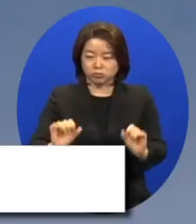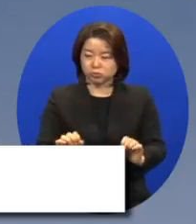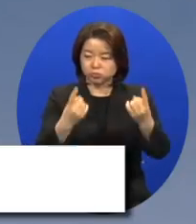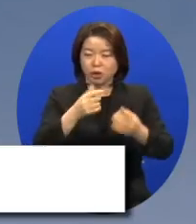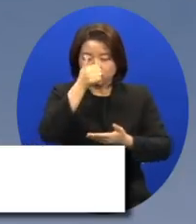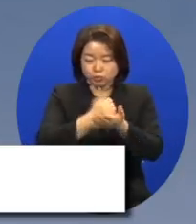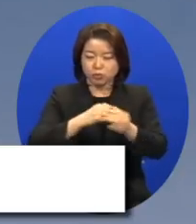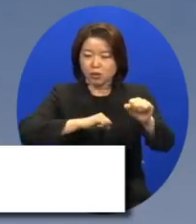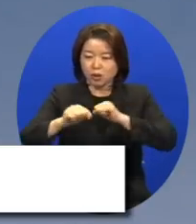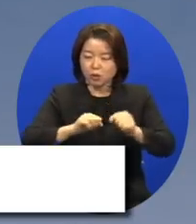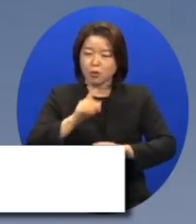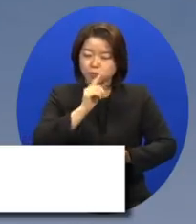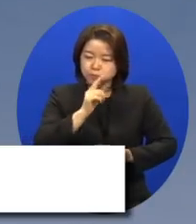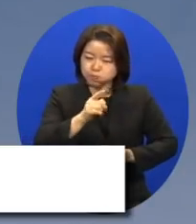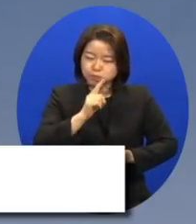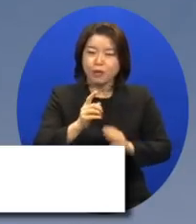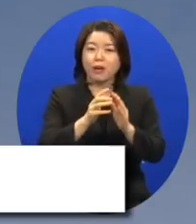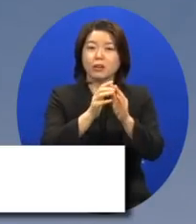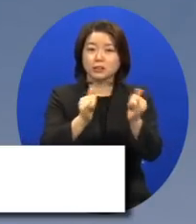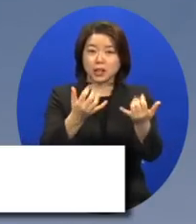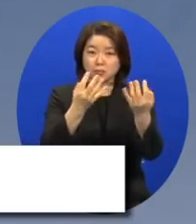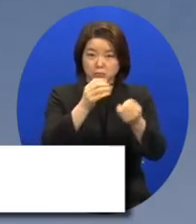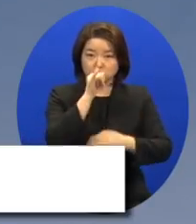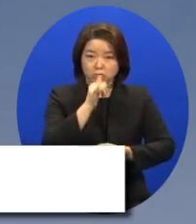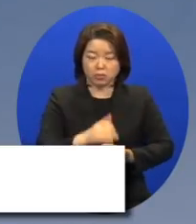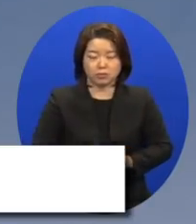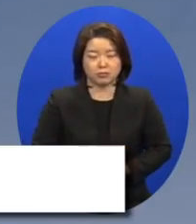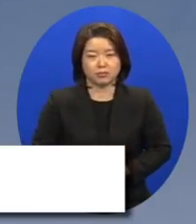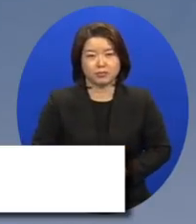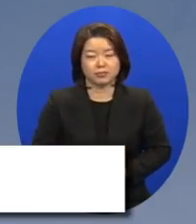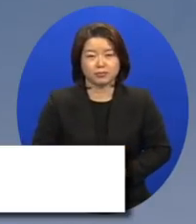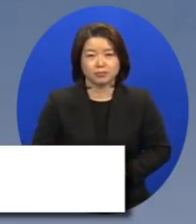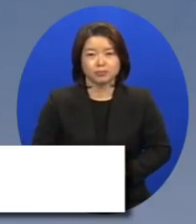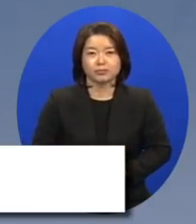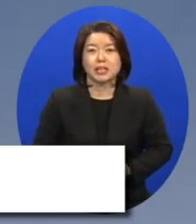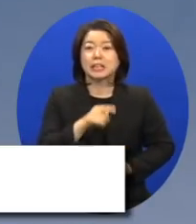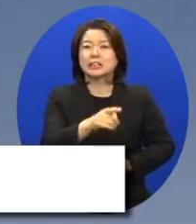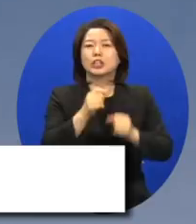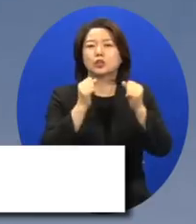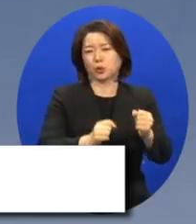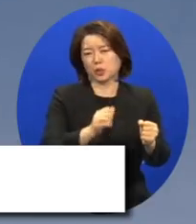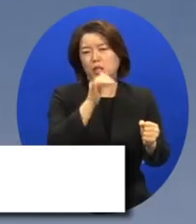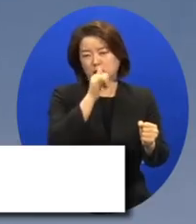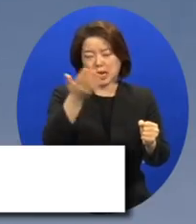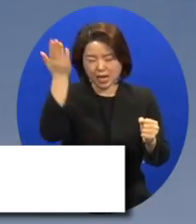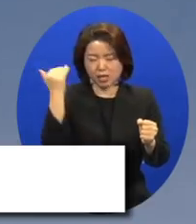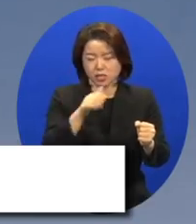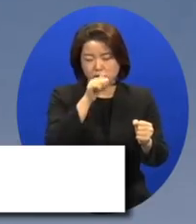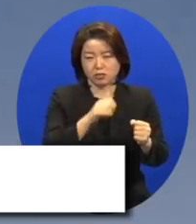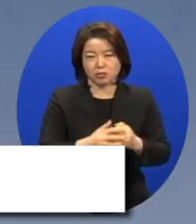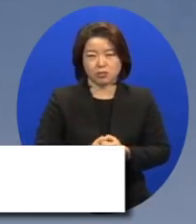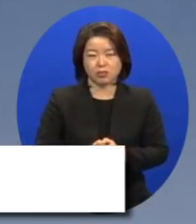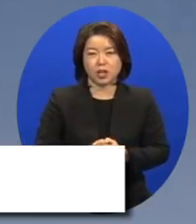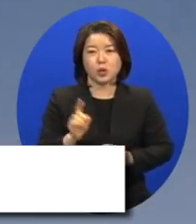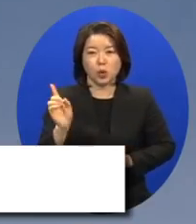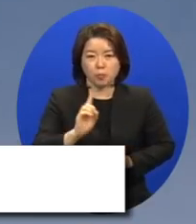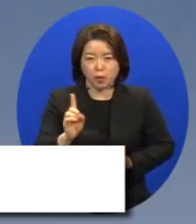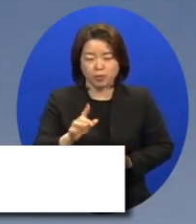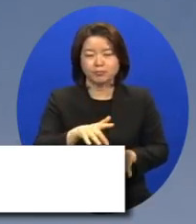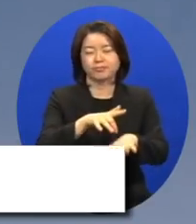라고 말하는 사람들이 있습니다 그런 존재가 있었습니다 사탄